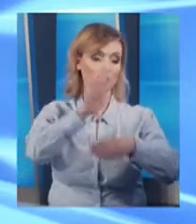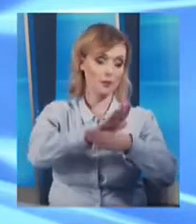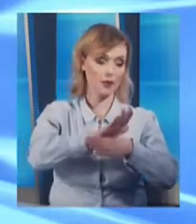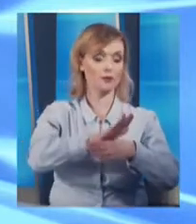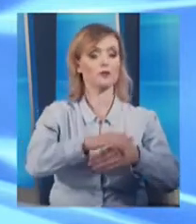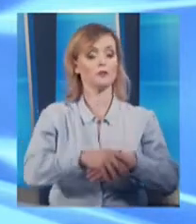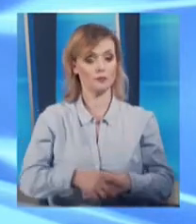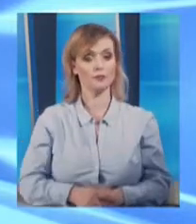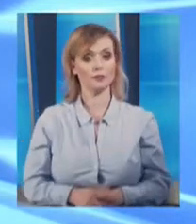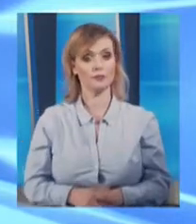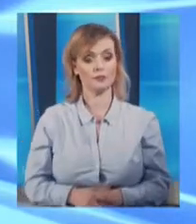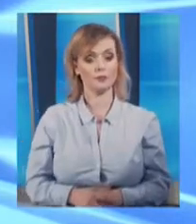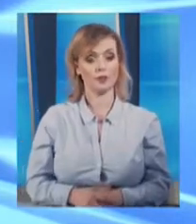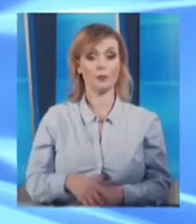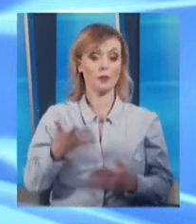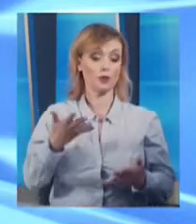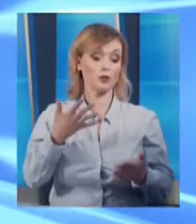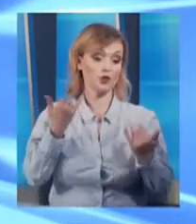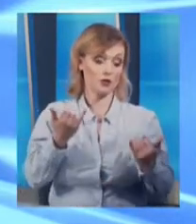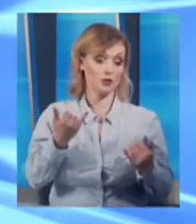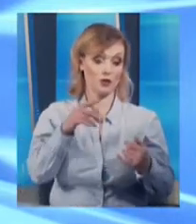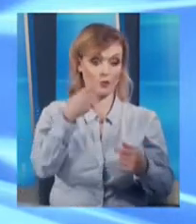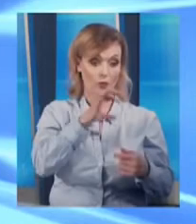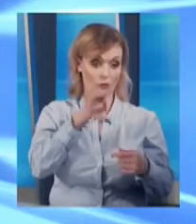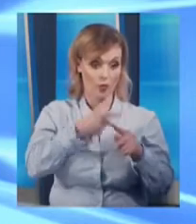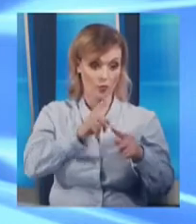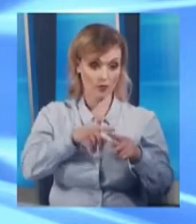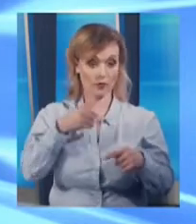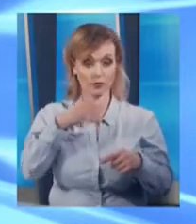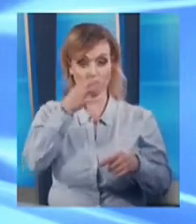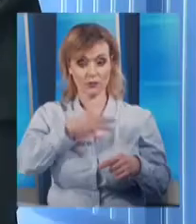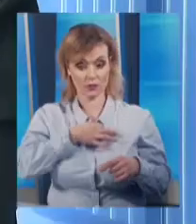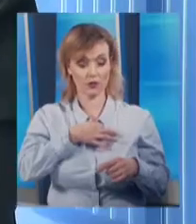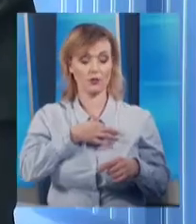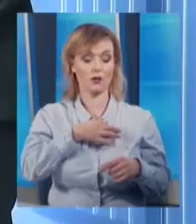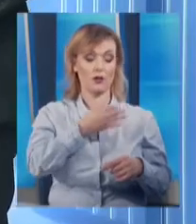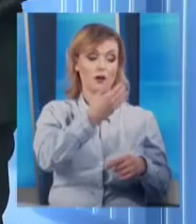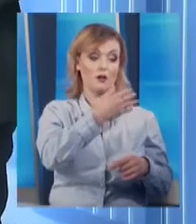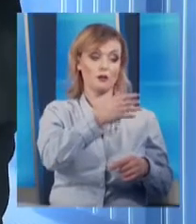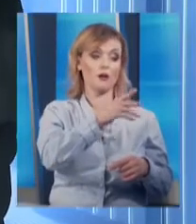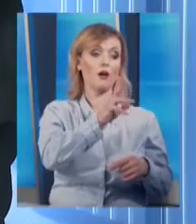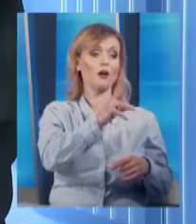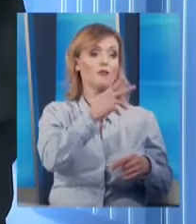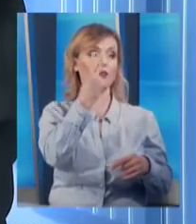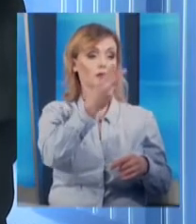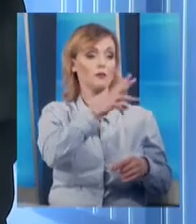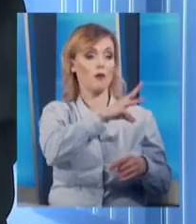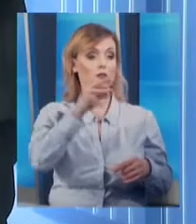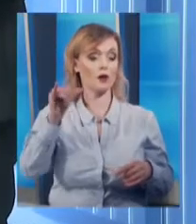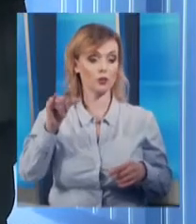inclusiv. Și pentru că am ajuns aici, vreau să ne spuneți, domnule Grosu, cum vede doamna Maia